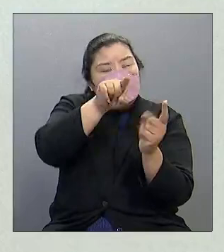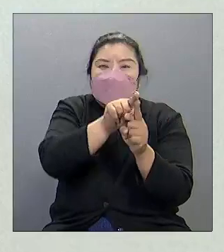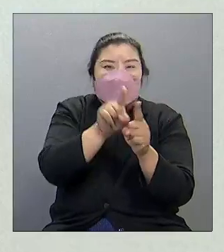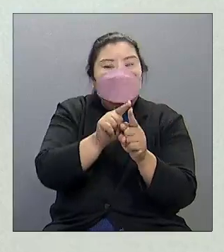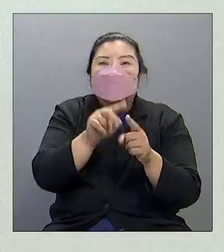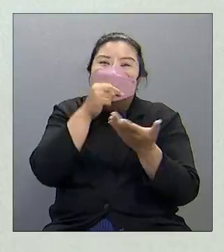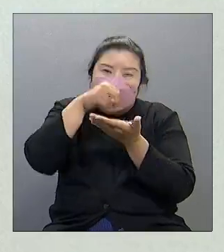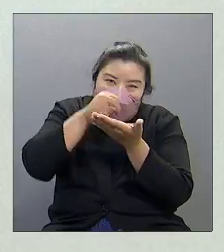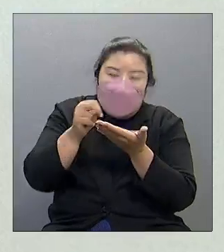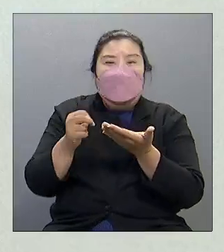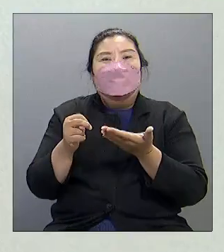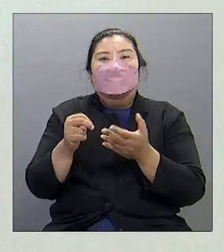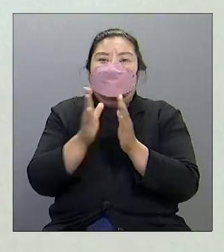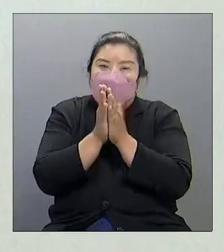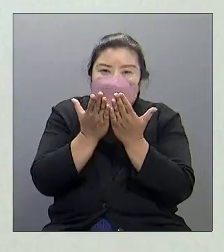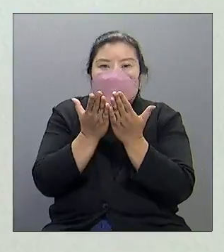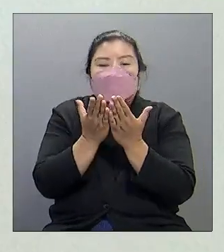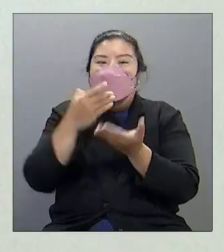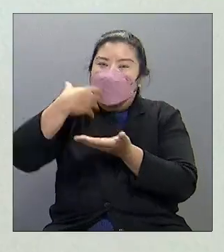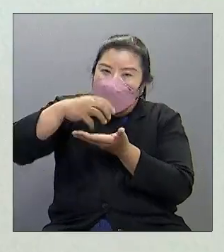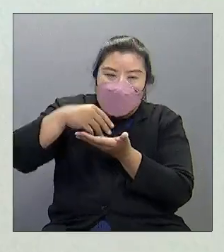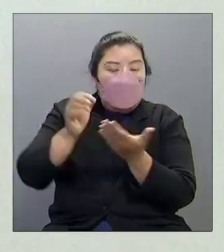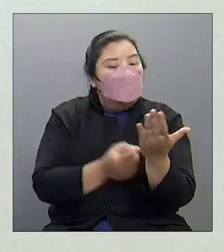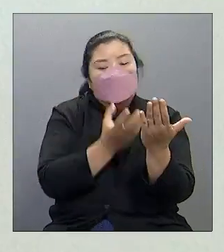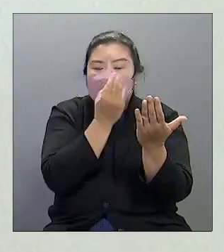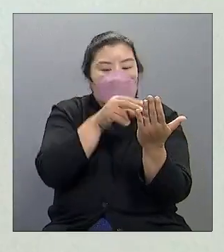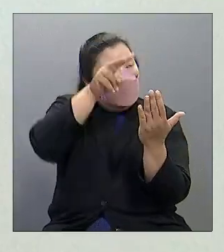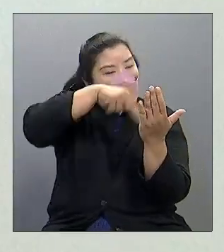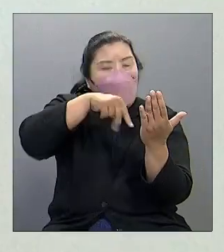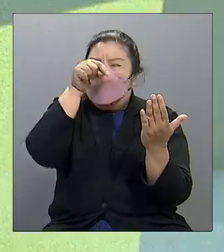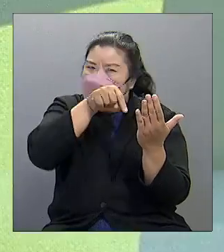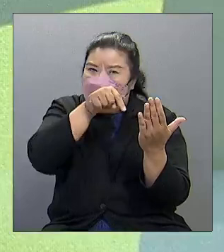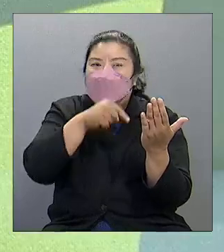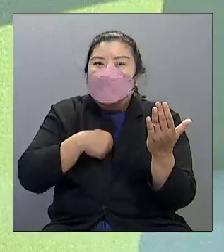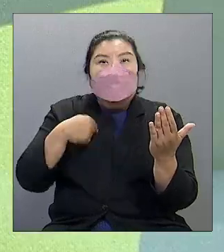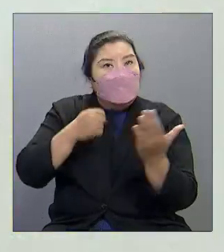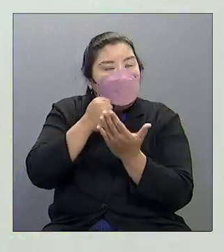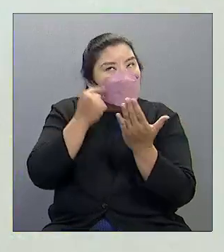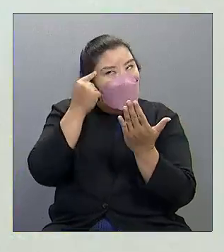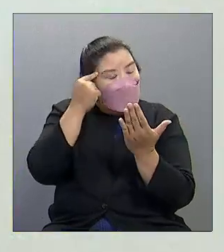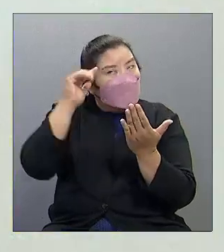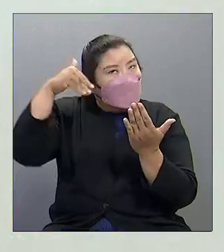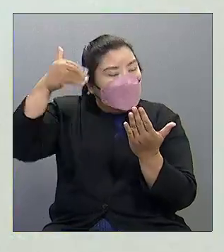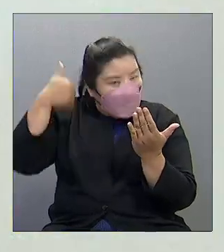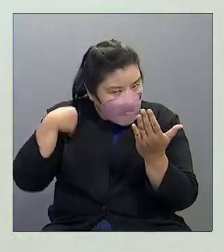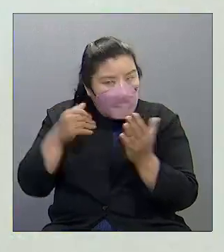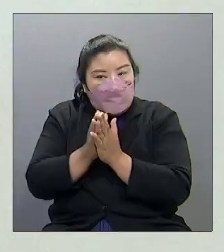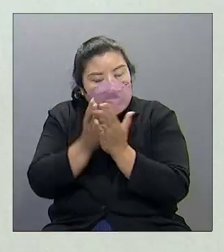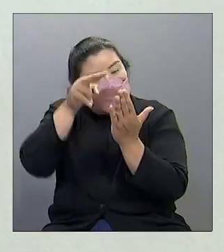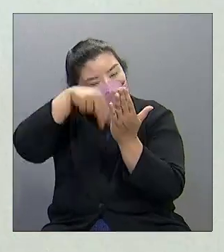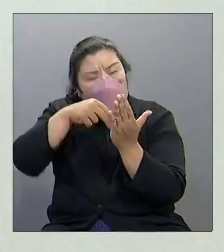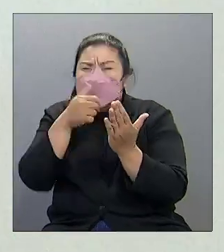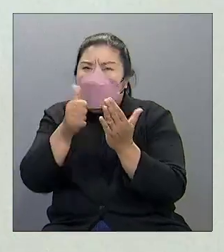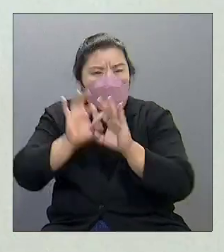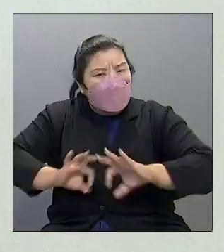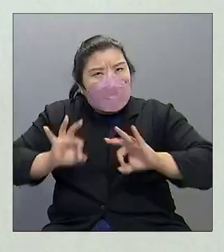จิตนาการใช่เมื่เกิดจินตนาการสมองของเราเกิดกระบวนการเรียนรแลพัฒนาแล้วสำหรงไม่วจะอ่านอะไรขอใหมเป็สาร